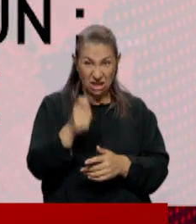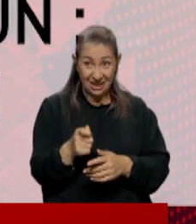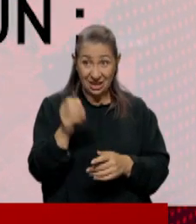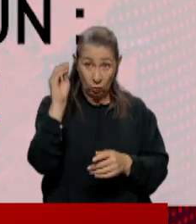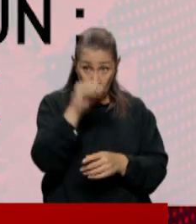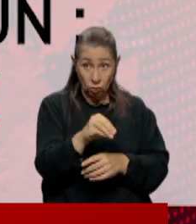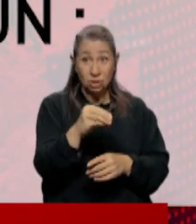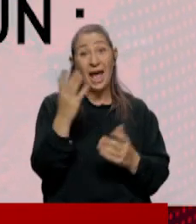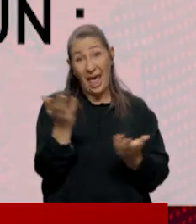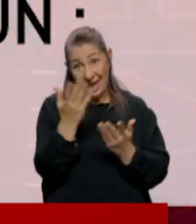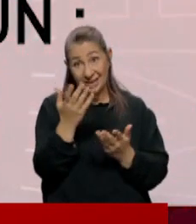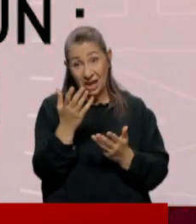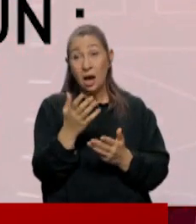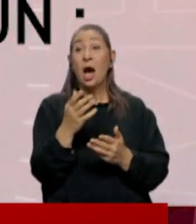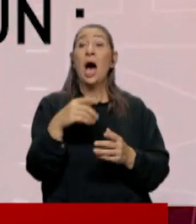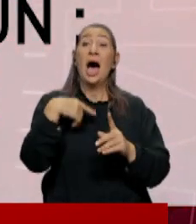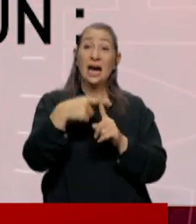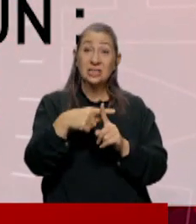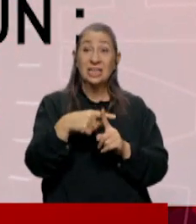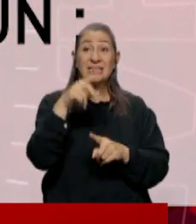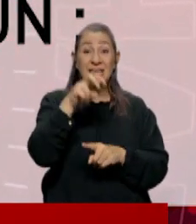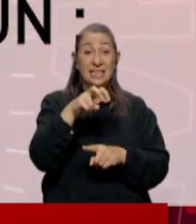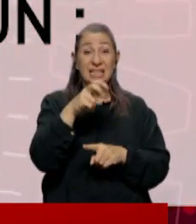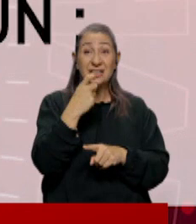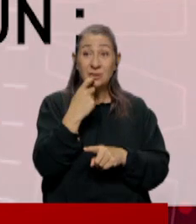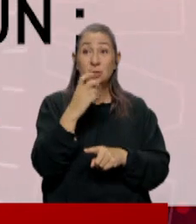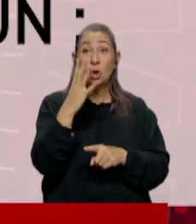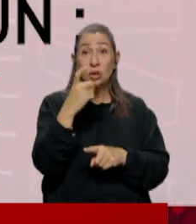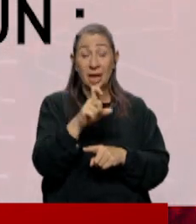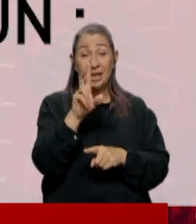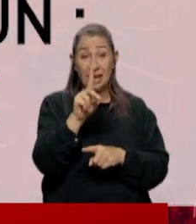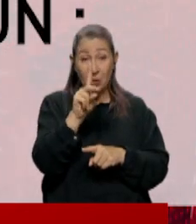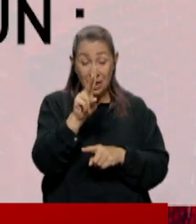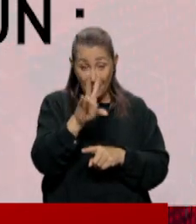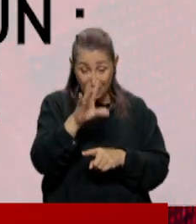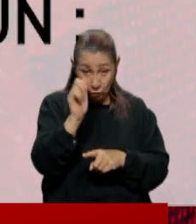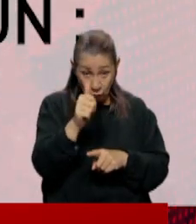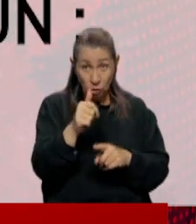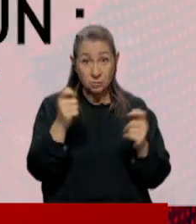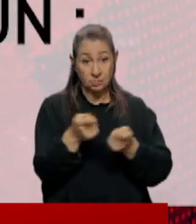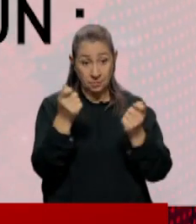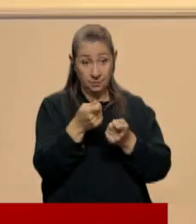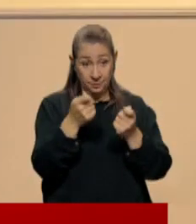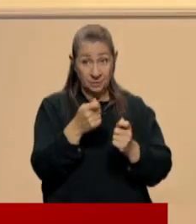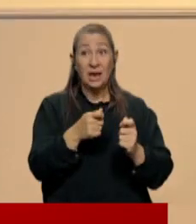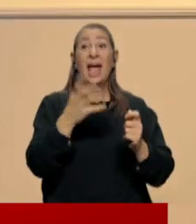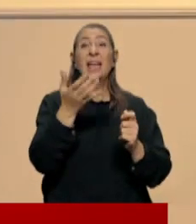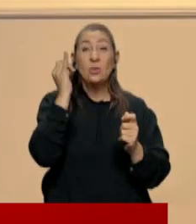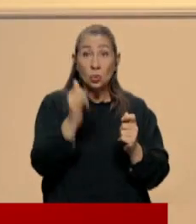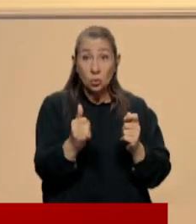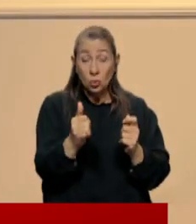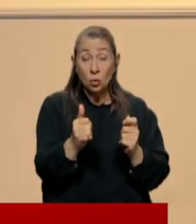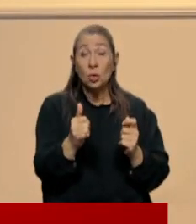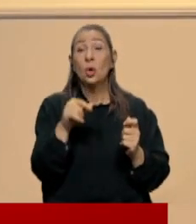şartı getirilirse şahit Ayrıca 8 yıl 4 ay 25 gün bir fiil çalışma en az